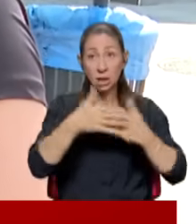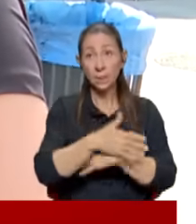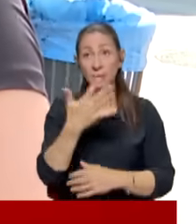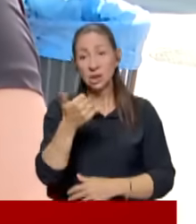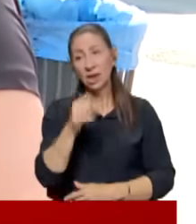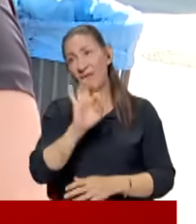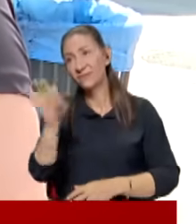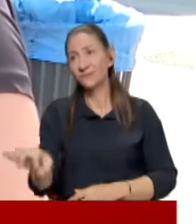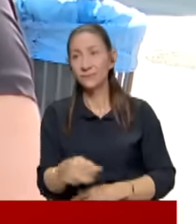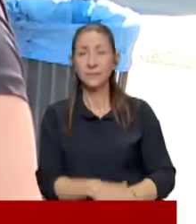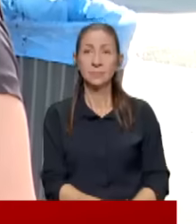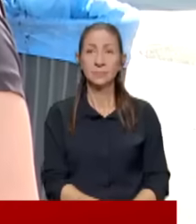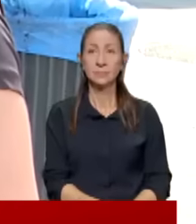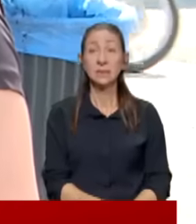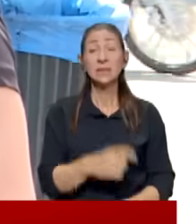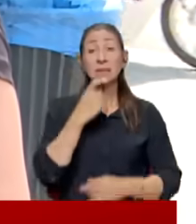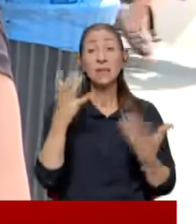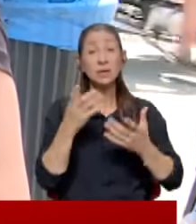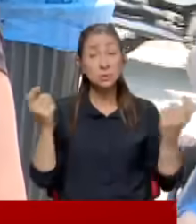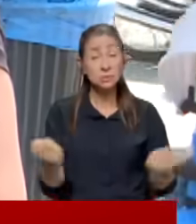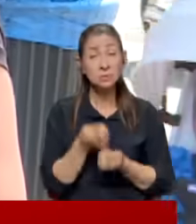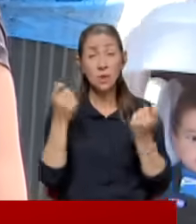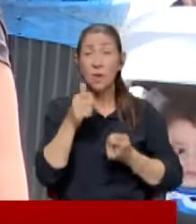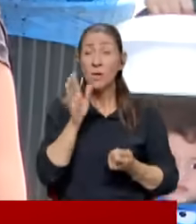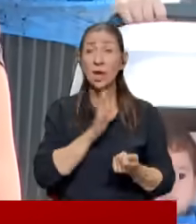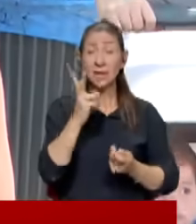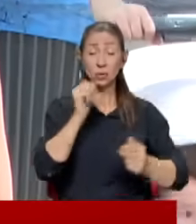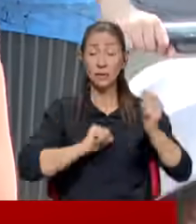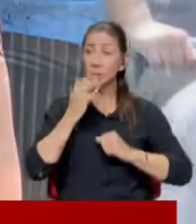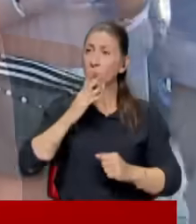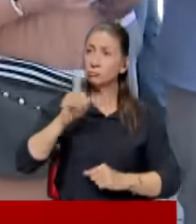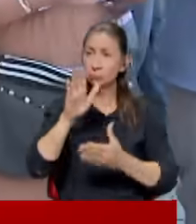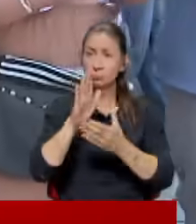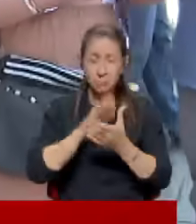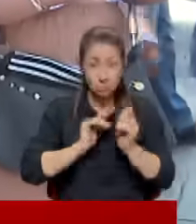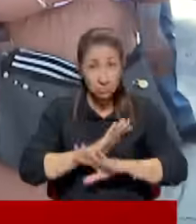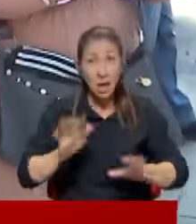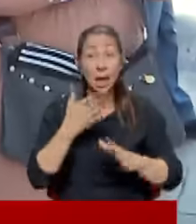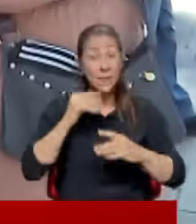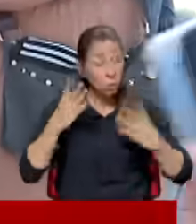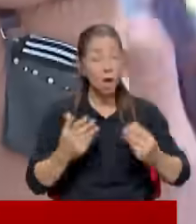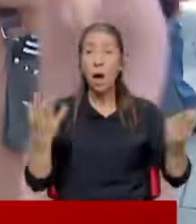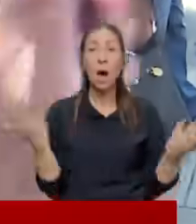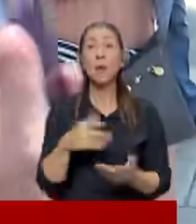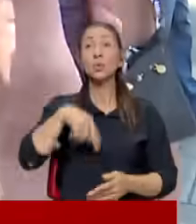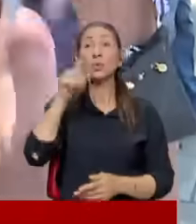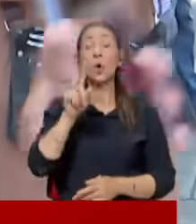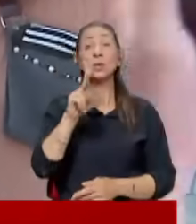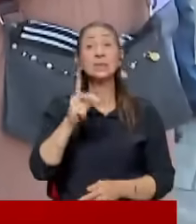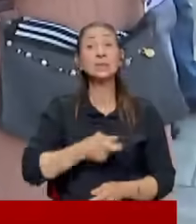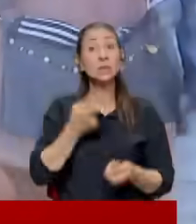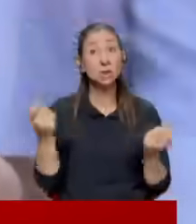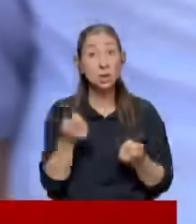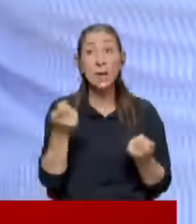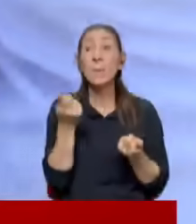saat 5-6'da evime geliyorum. Yıllarca çalıştığı oğlunu iki üniversitede okuttu, emekli oldu ama hala günde 12 saat